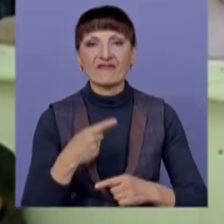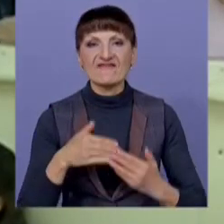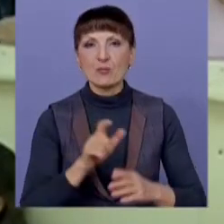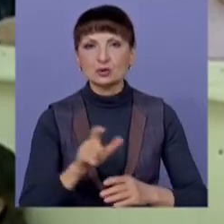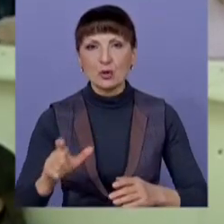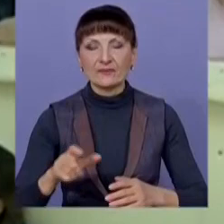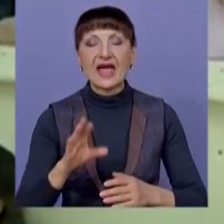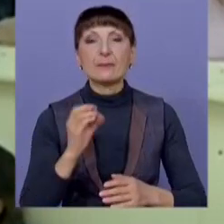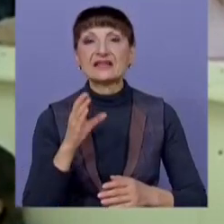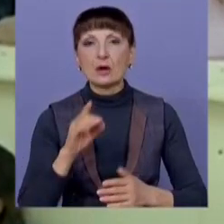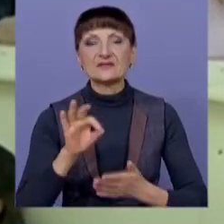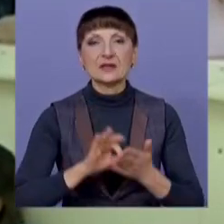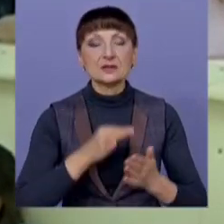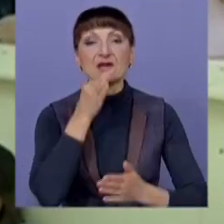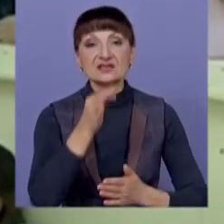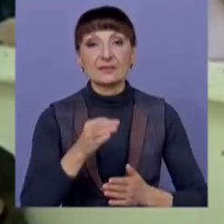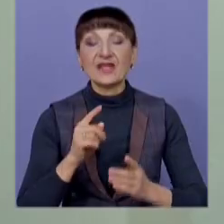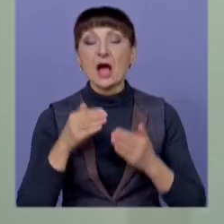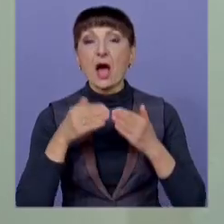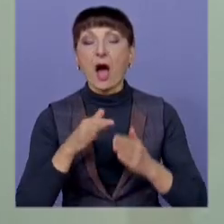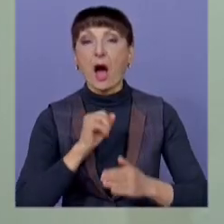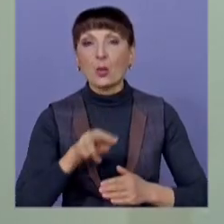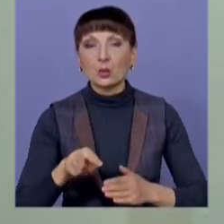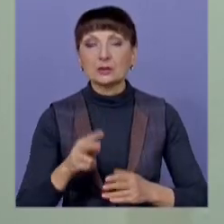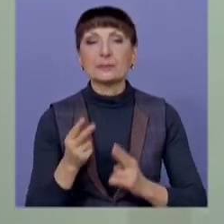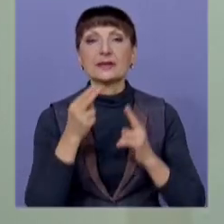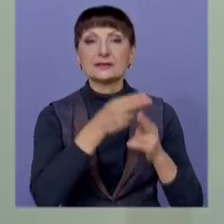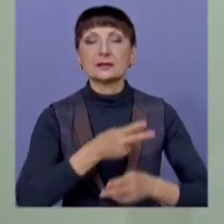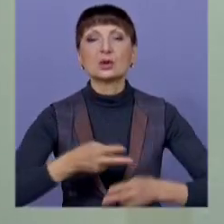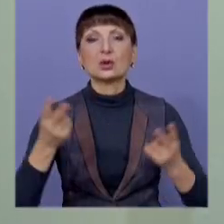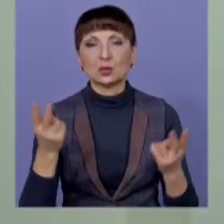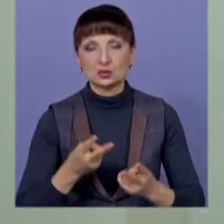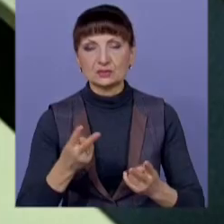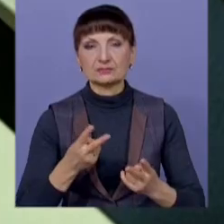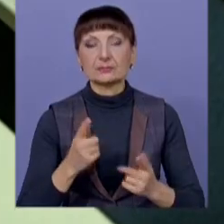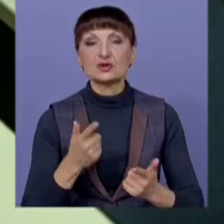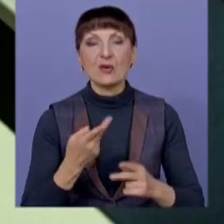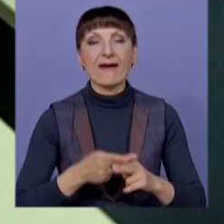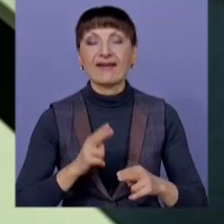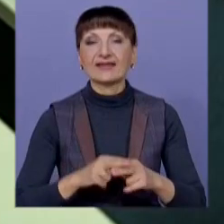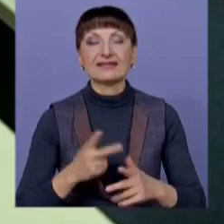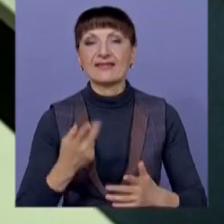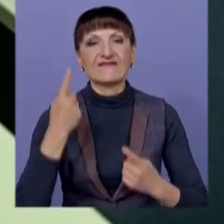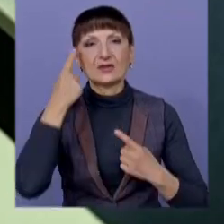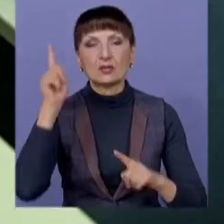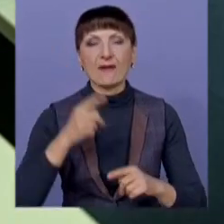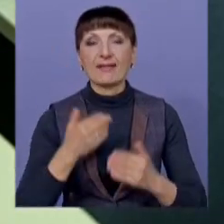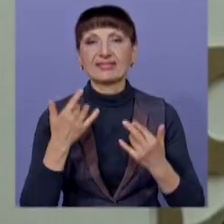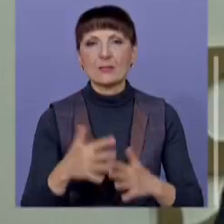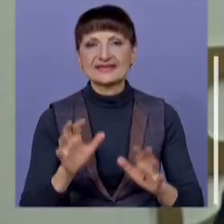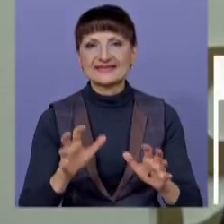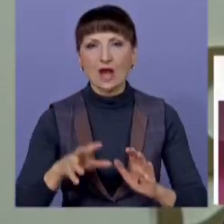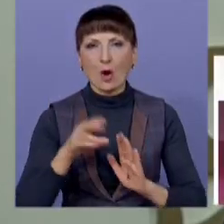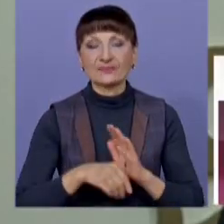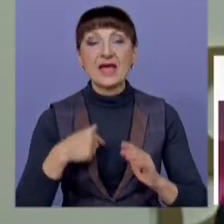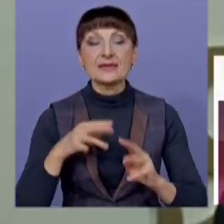Биртанов сразу дал понять, в отдаленные села молодым специалистам поехать придется. Так как это вовсе не прихоть, а требование закона. Я как